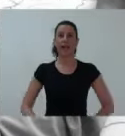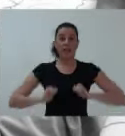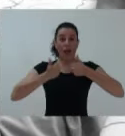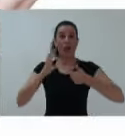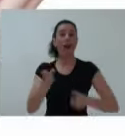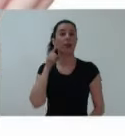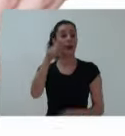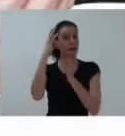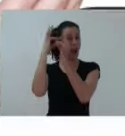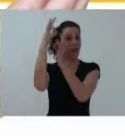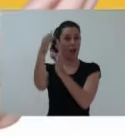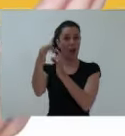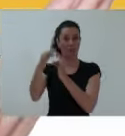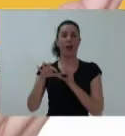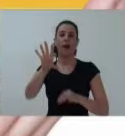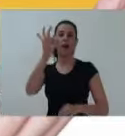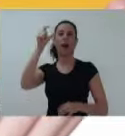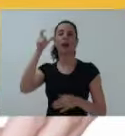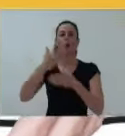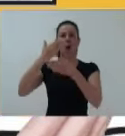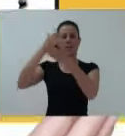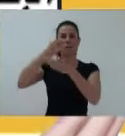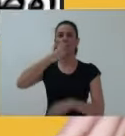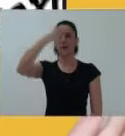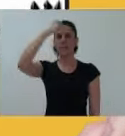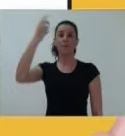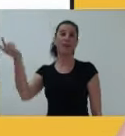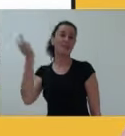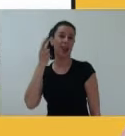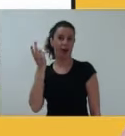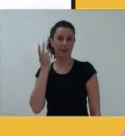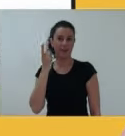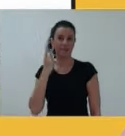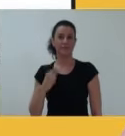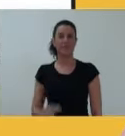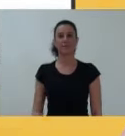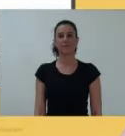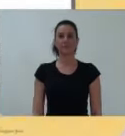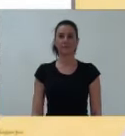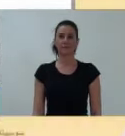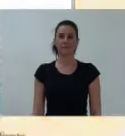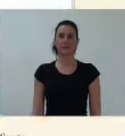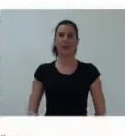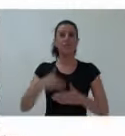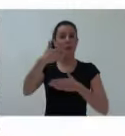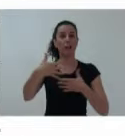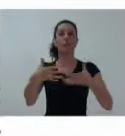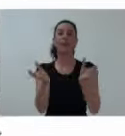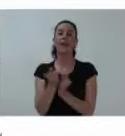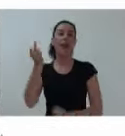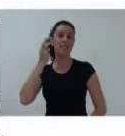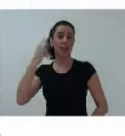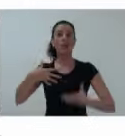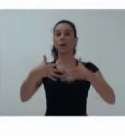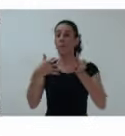انطلاقاً من هذه الأهداف اختار المؤسسون الاسم الإصغاء أصبحت